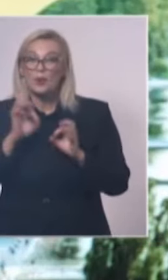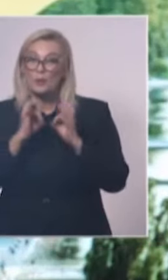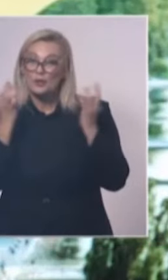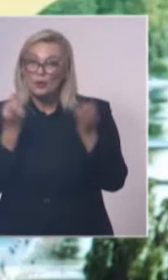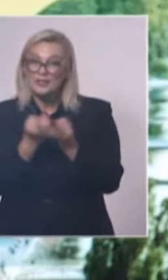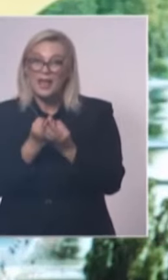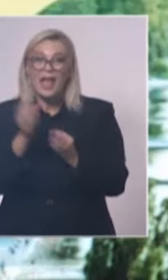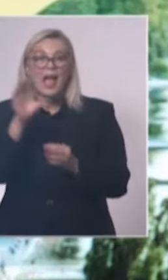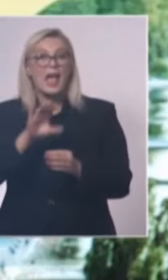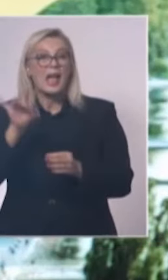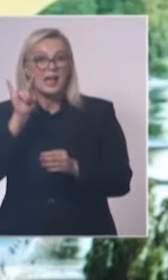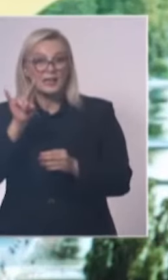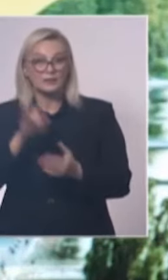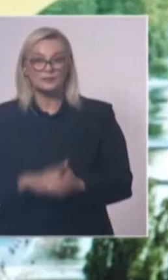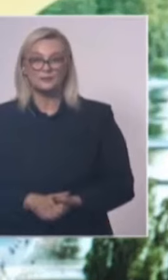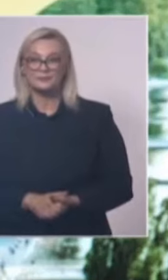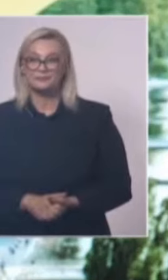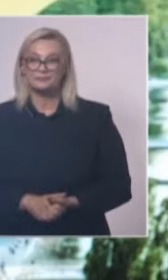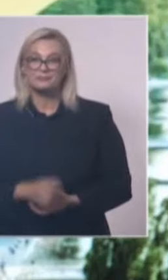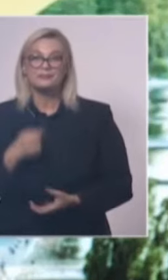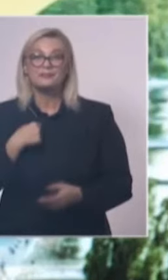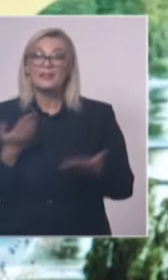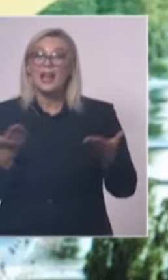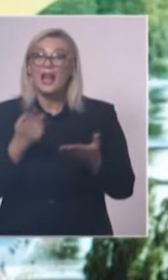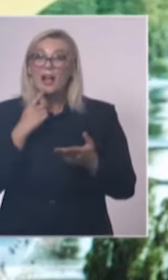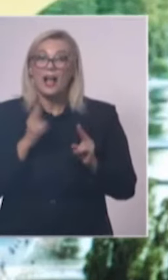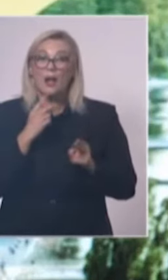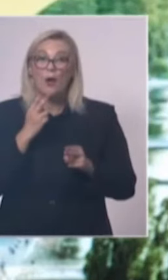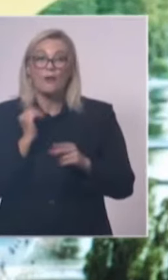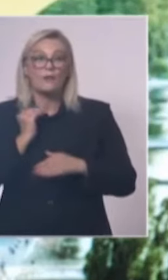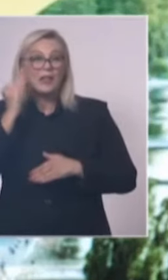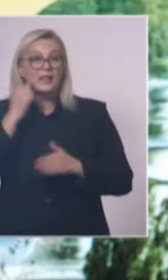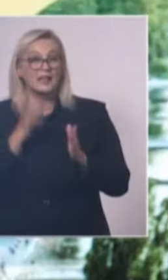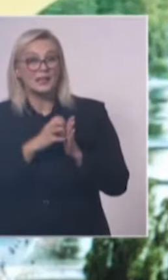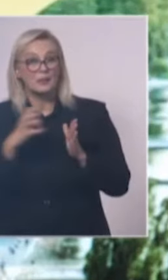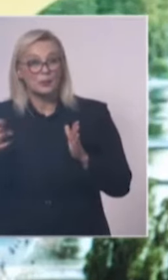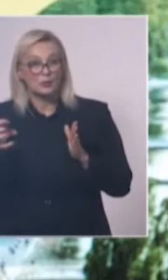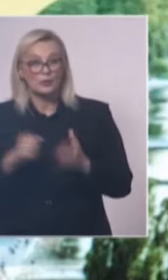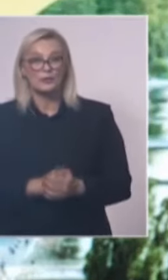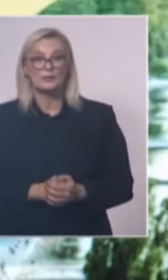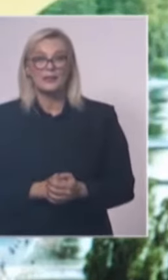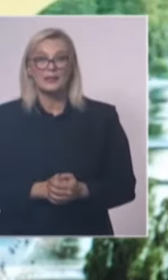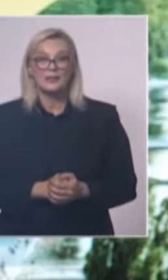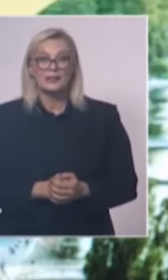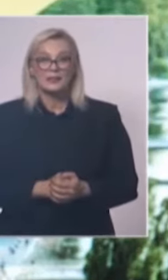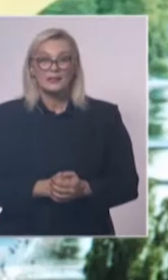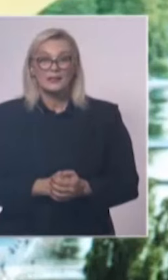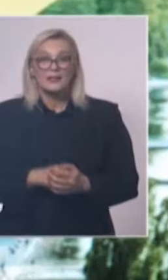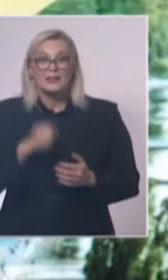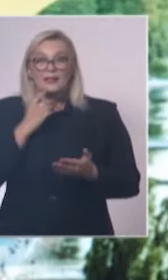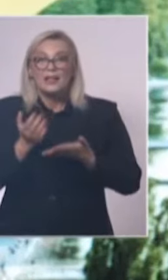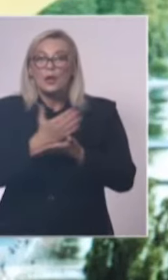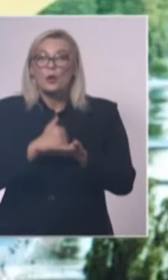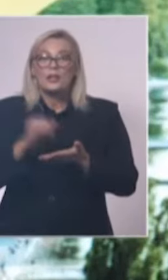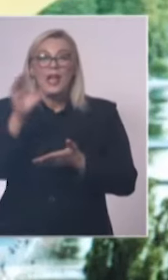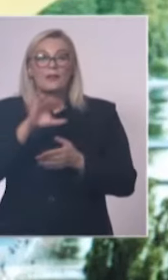европското семејство и Европската унија. Ние како влада ќе продолжиме и понатаму да ги споделуваме европските вредности,